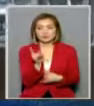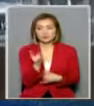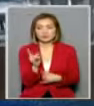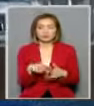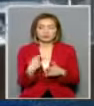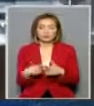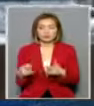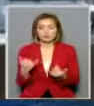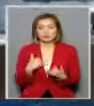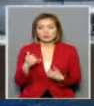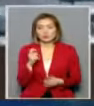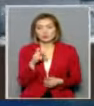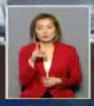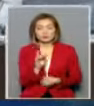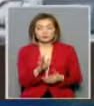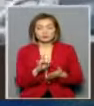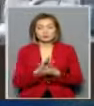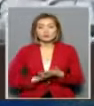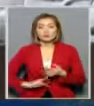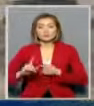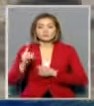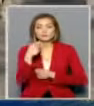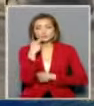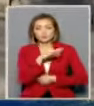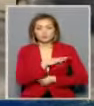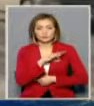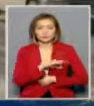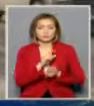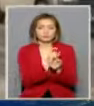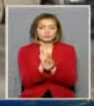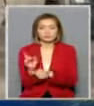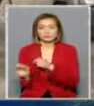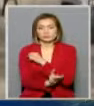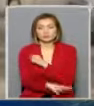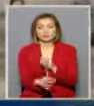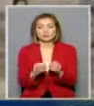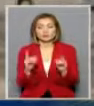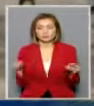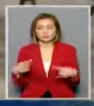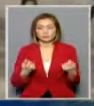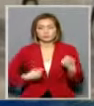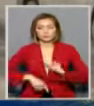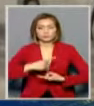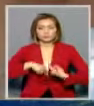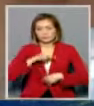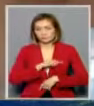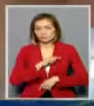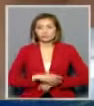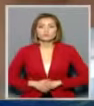либо услуги охранников. Тогда как одним из эффективных методов борьбы с бедностью является развитие предпринимательства.